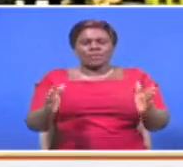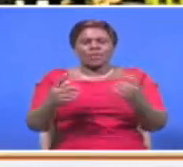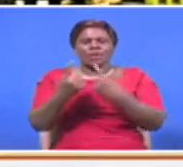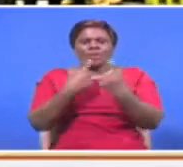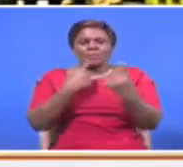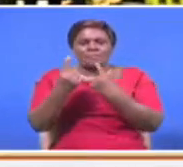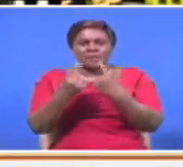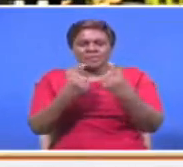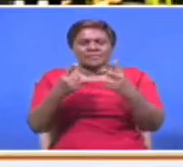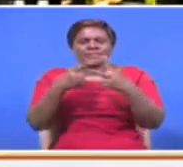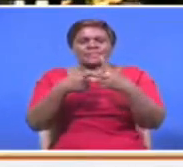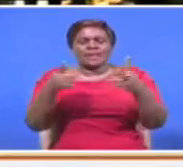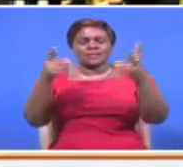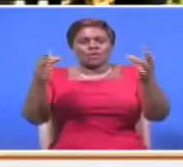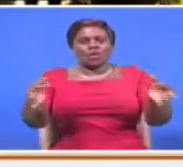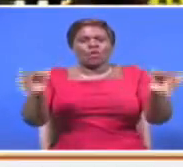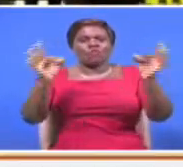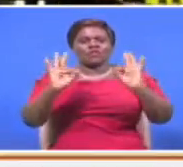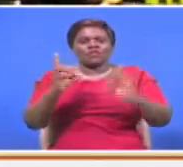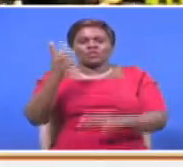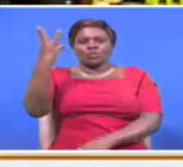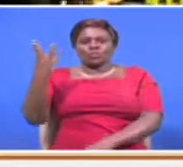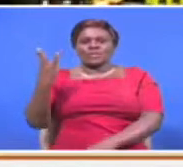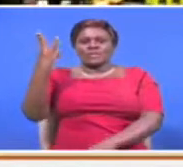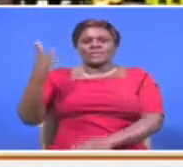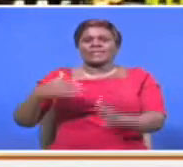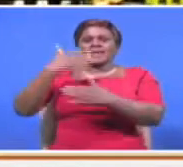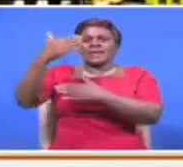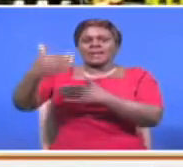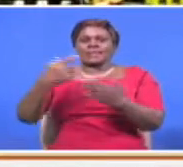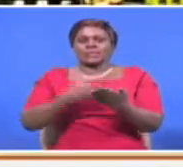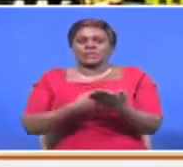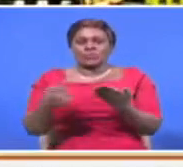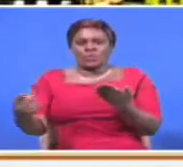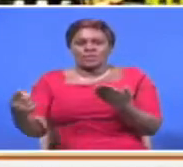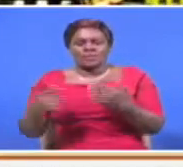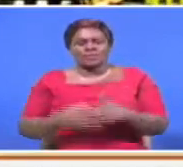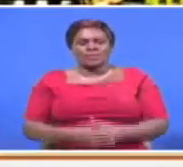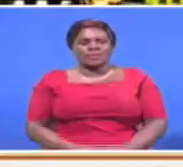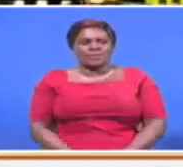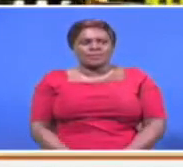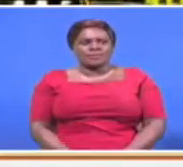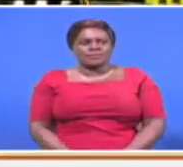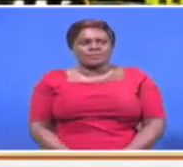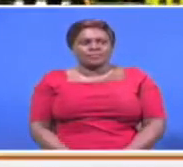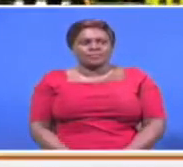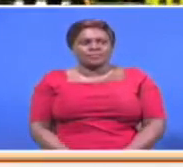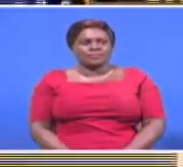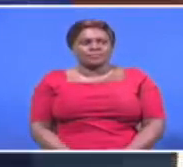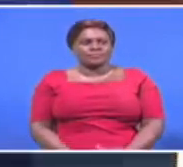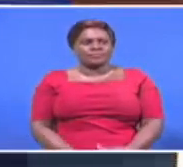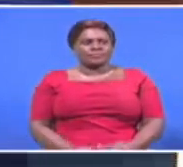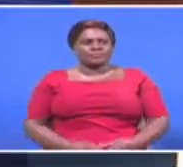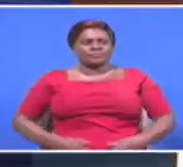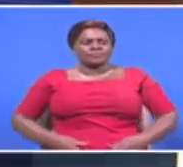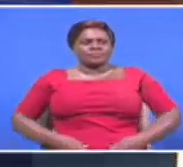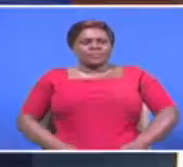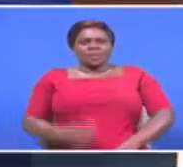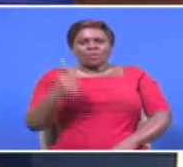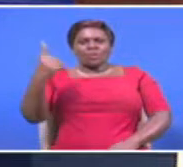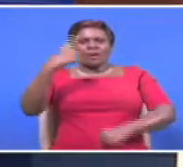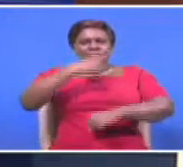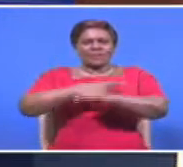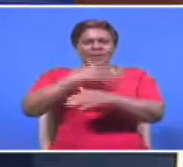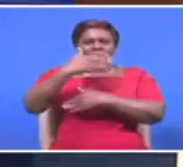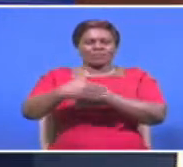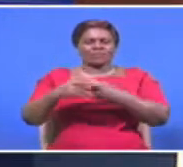mazungumzo hayo yaanze rasmi Jumatatu ijayo. Emmanuel To, KTN News, Bomas, Nairobi. Siku moja